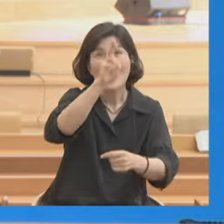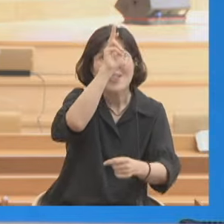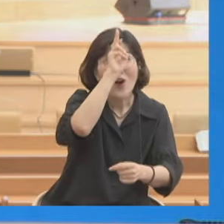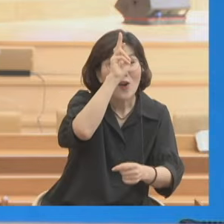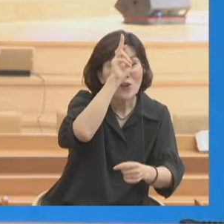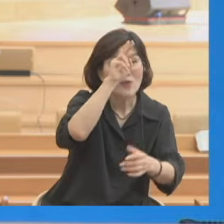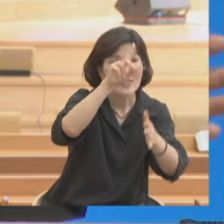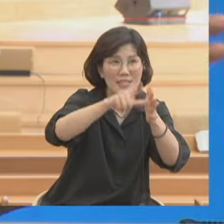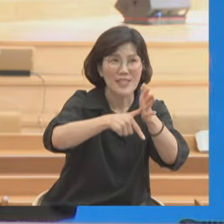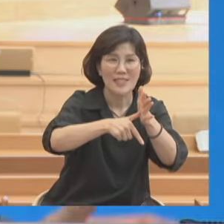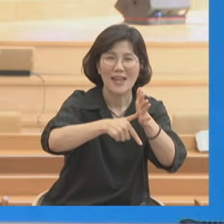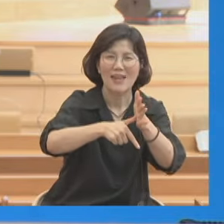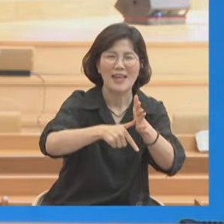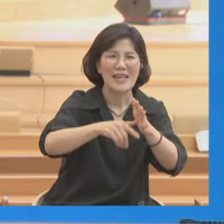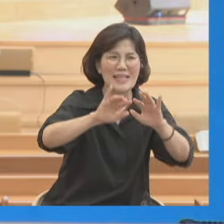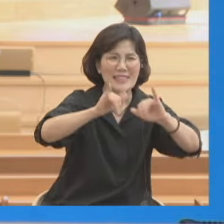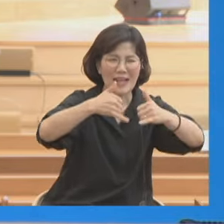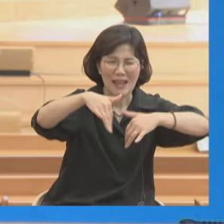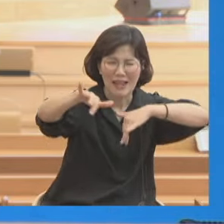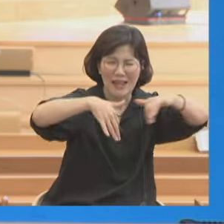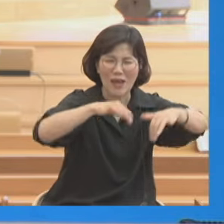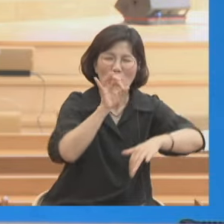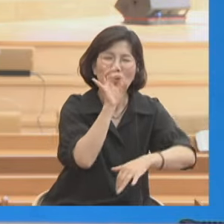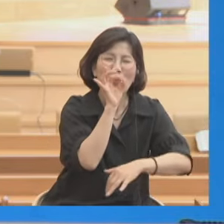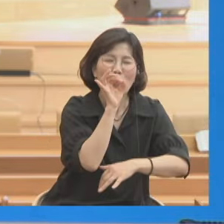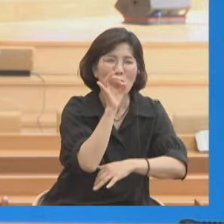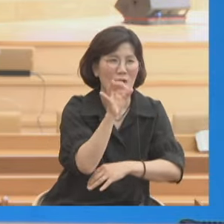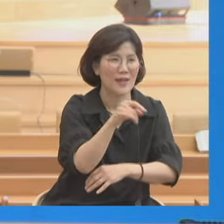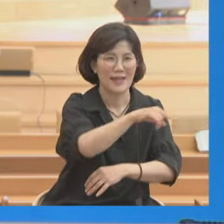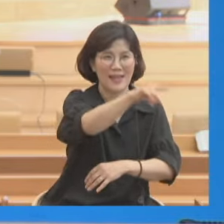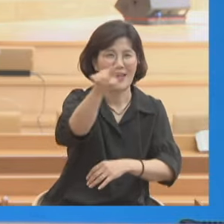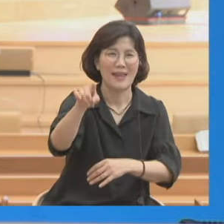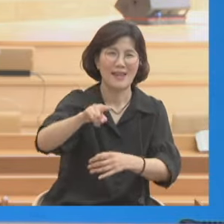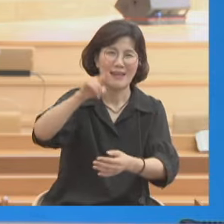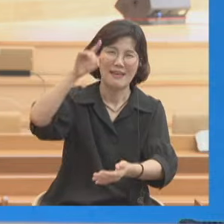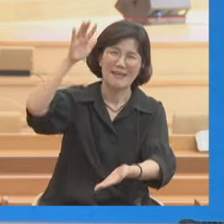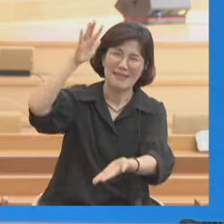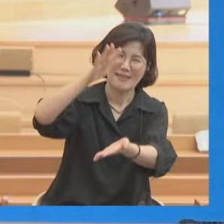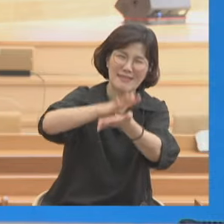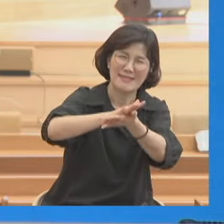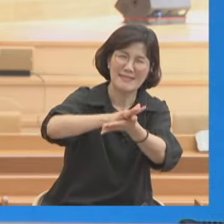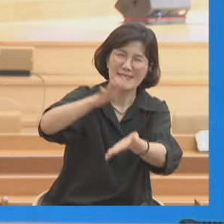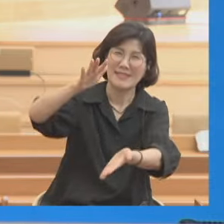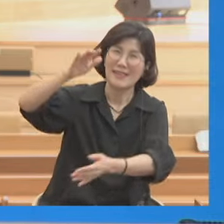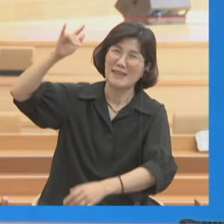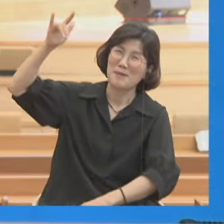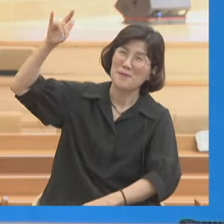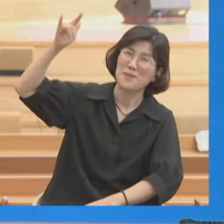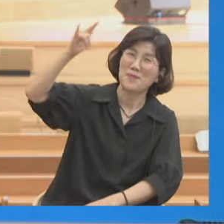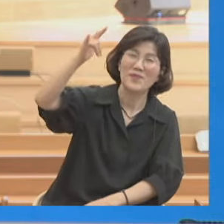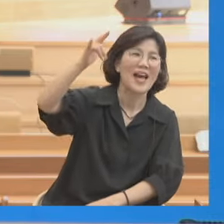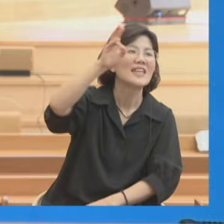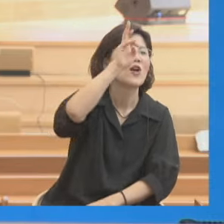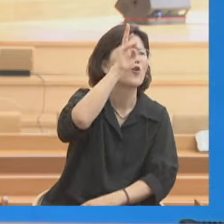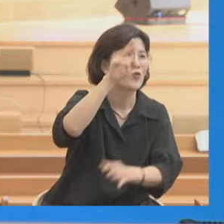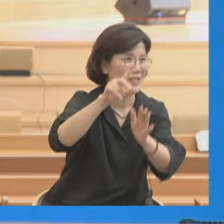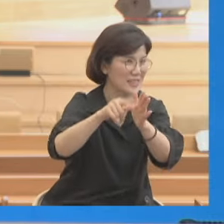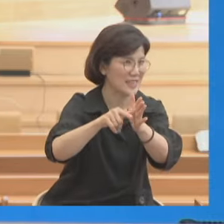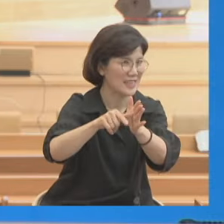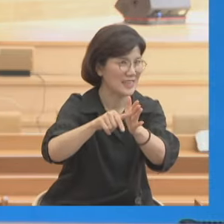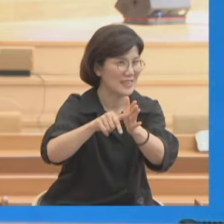정오에 아무도 다니지 않는 막탈것 같은 장렬한 태양이 막 비추는 그런 정오에